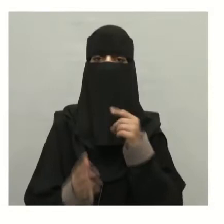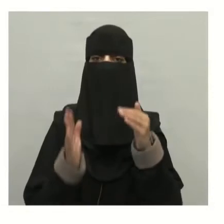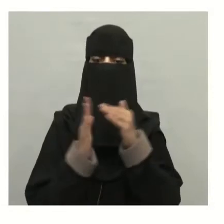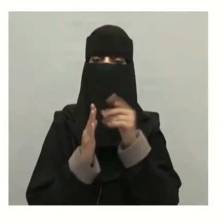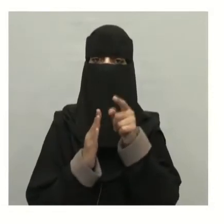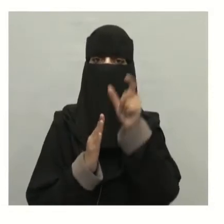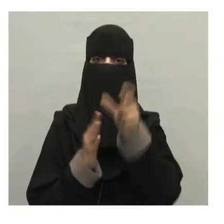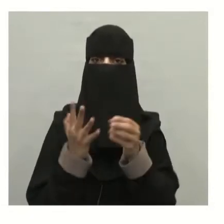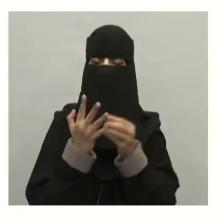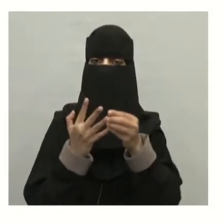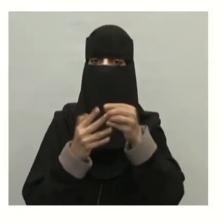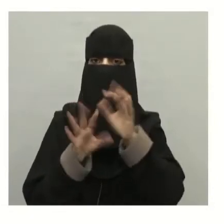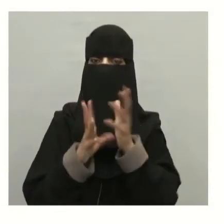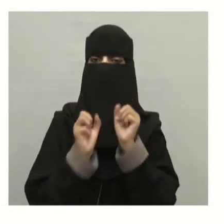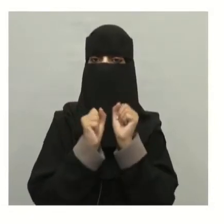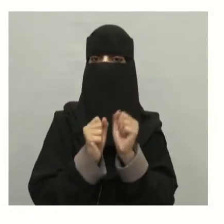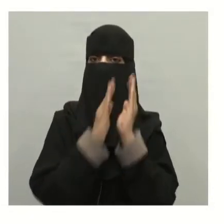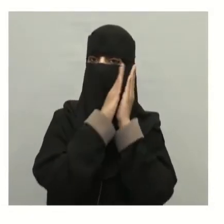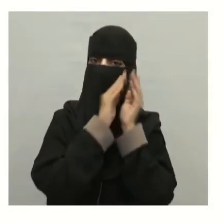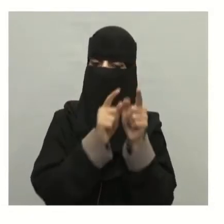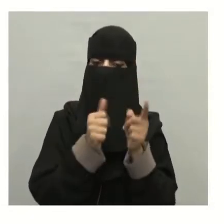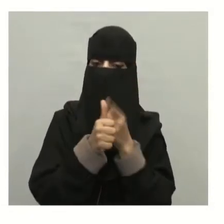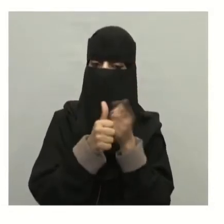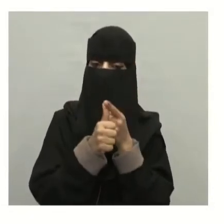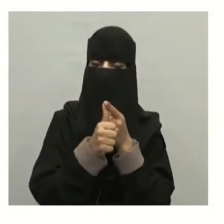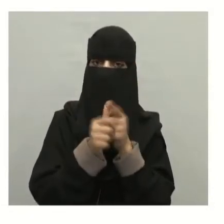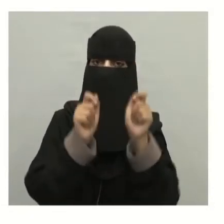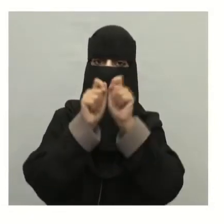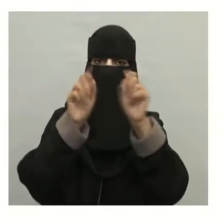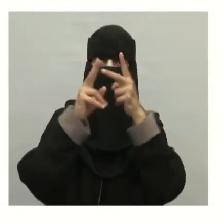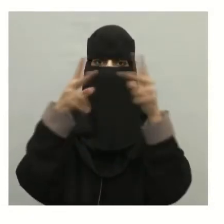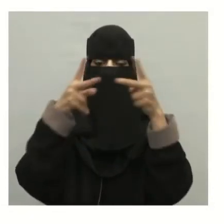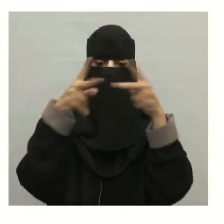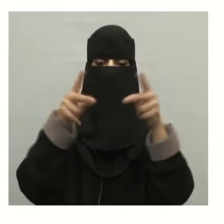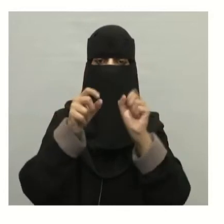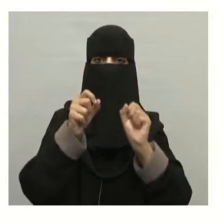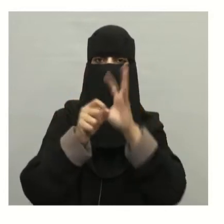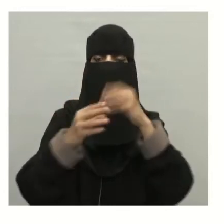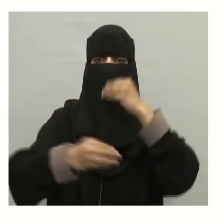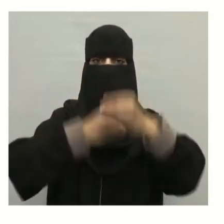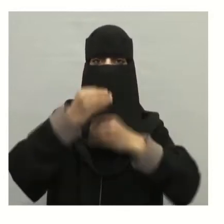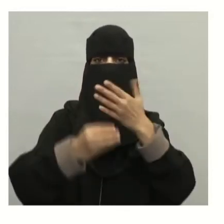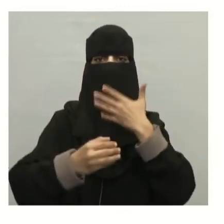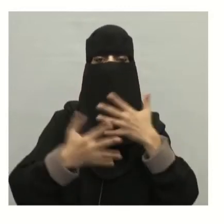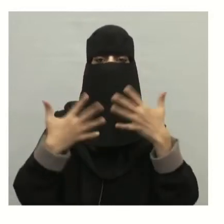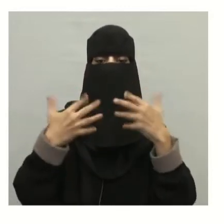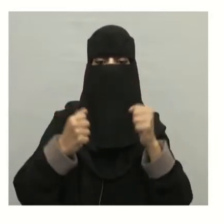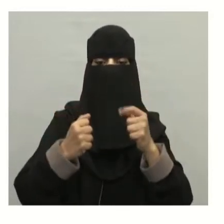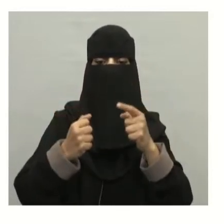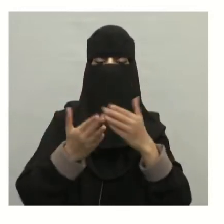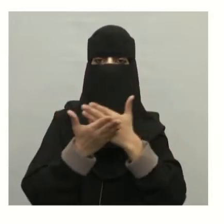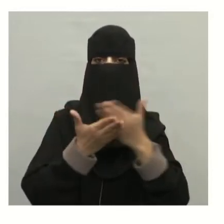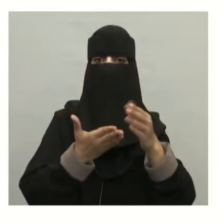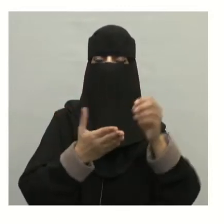إذن من خطوات تنظيف الغرفة الخاصة بك أولاً فتح النوافذ في الصباح لتجديد الهواء، إفراغ